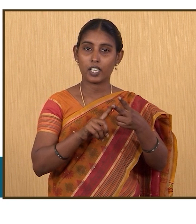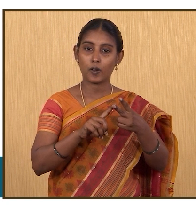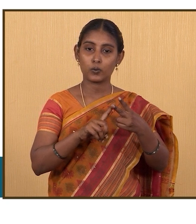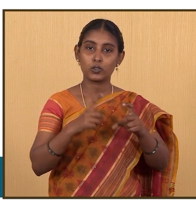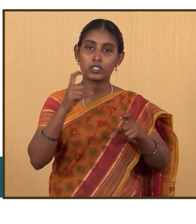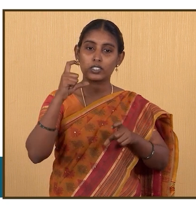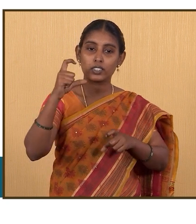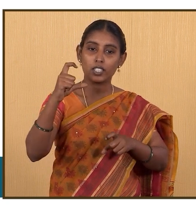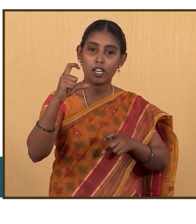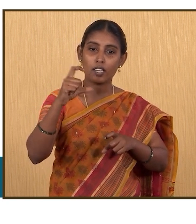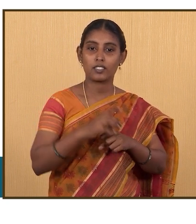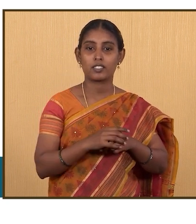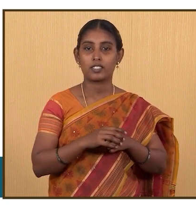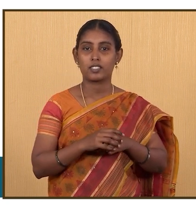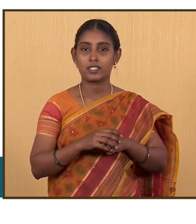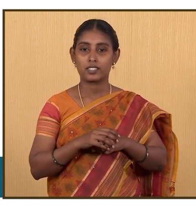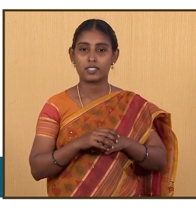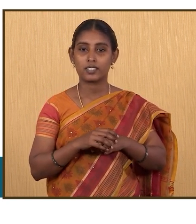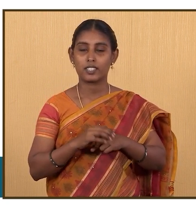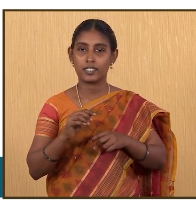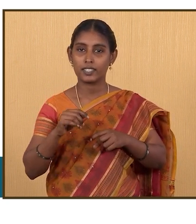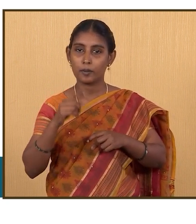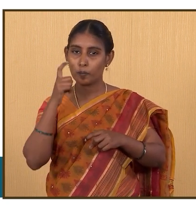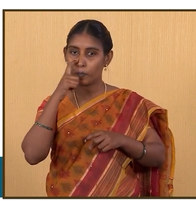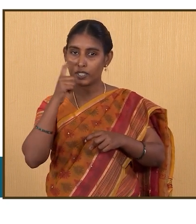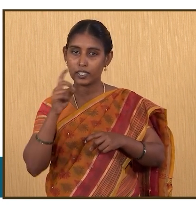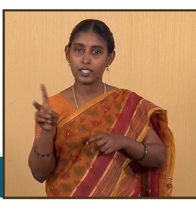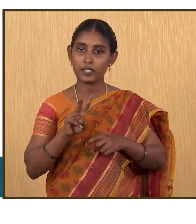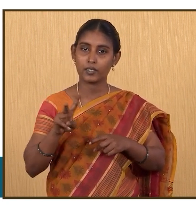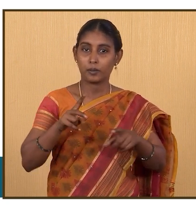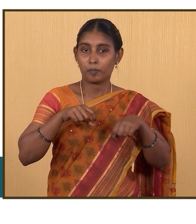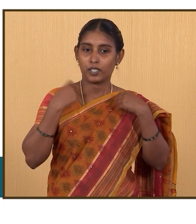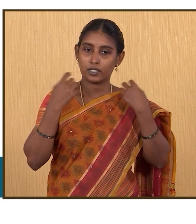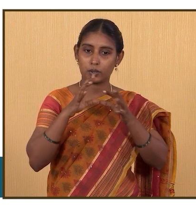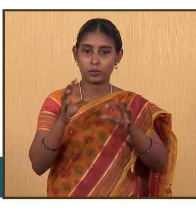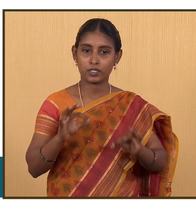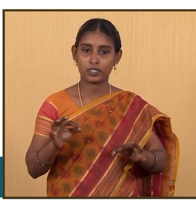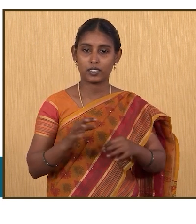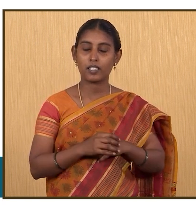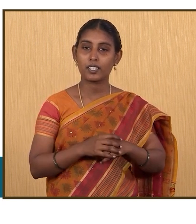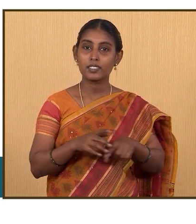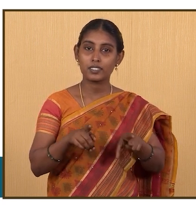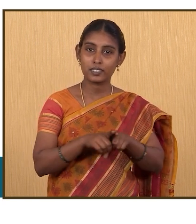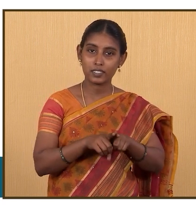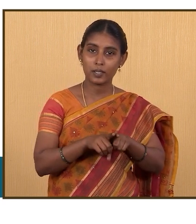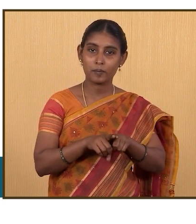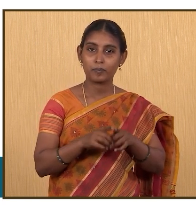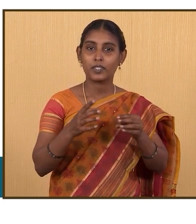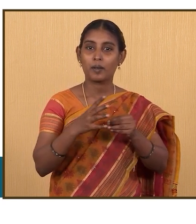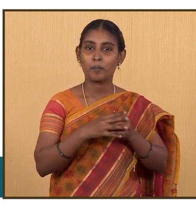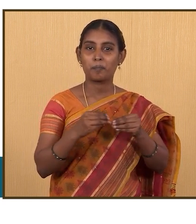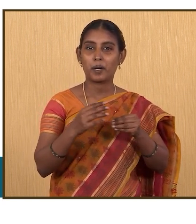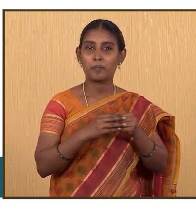மன்னர் 2 சார்லஸ் போர்ச்சுகீசி இளவரசி காதரின் அப்படிங்கிறவர் திருமணம் செஞ்சுக்குவாங்க. இந்த திருமணம்